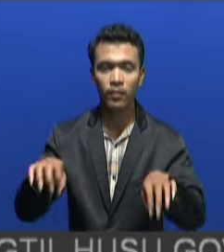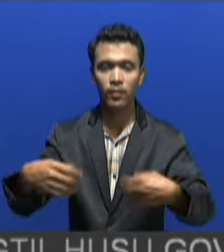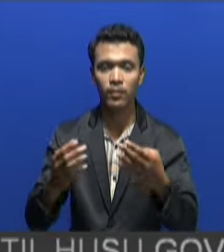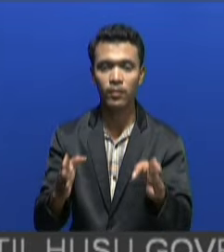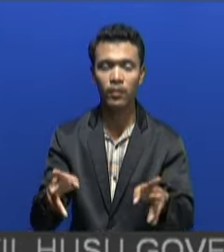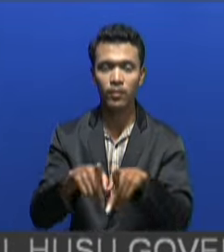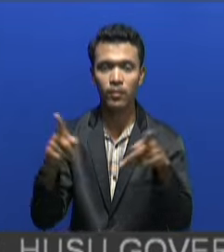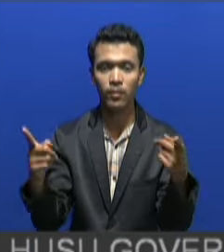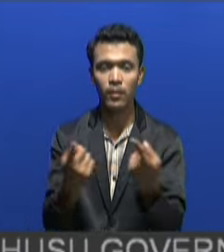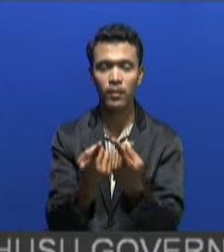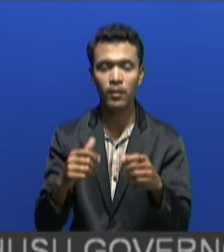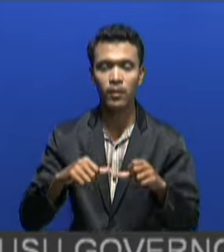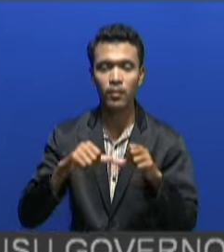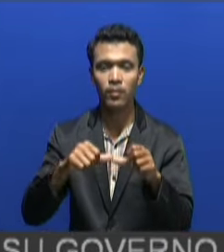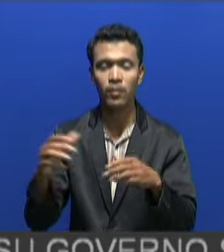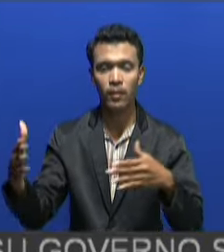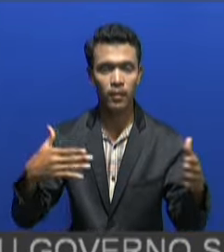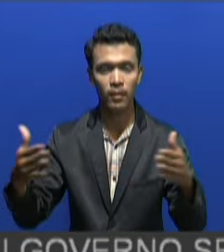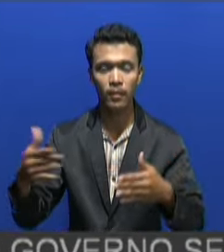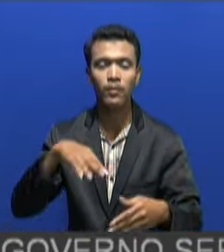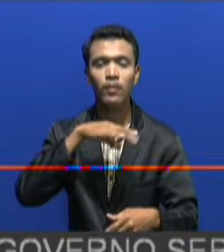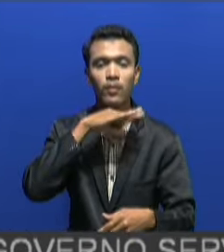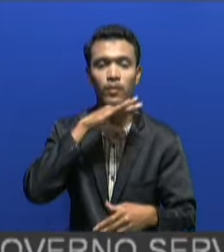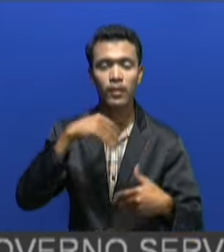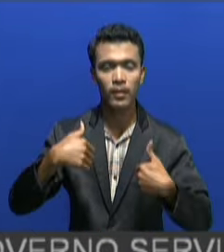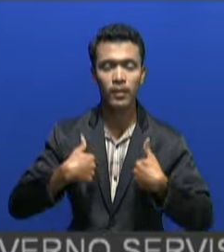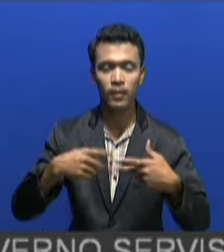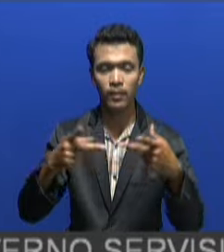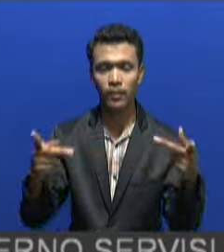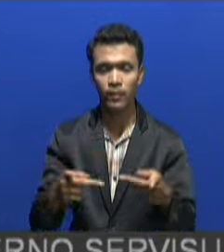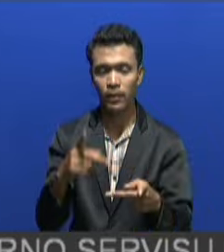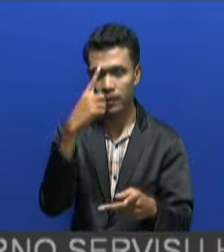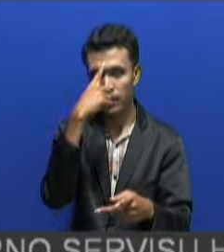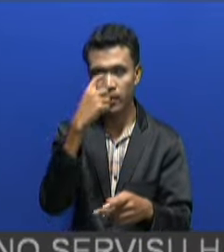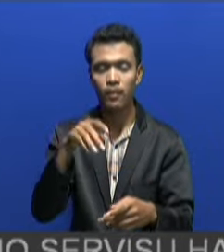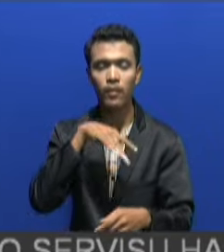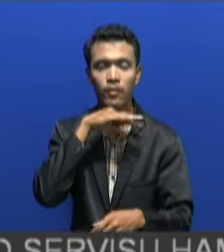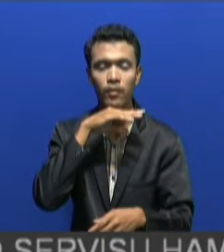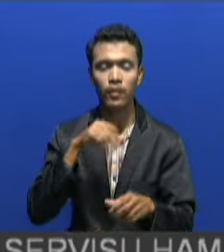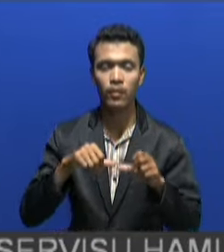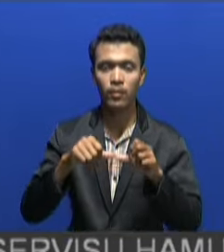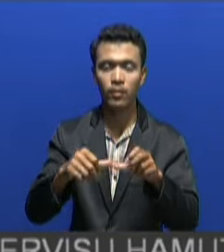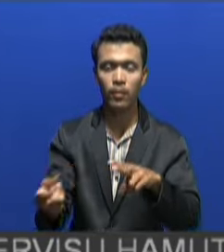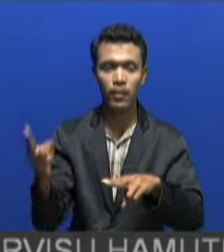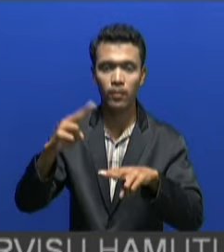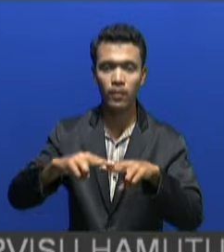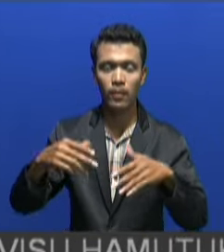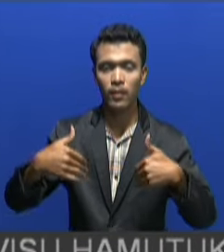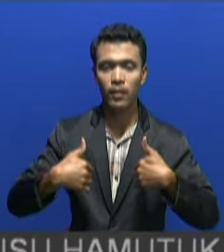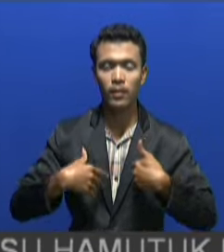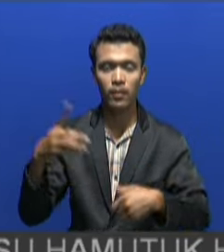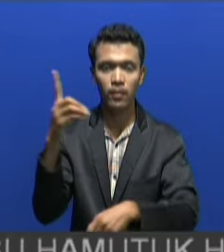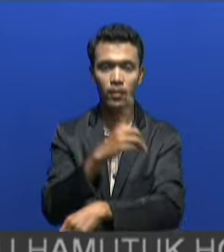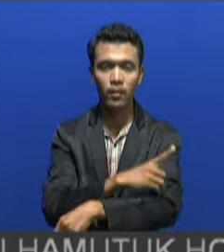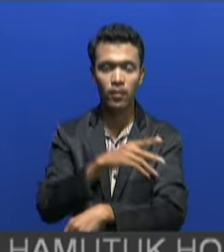Trabalhador Companhia Labilai continua a recolher lixo e a terreno, também o volume lixo continua a aumentar macaas durante